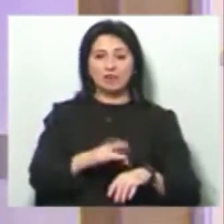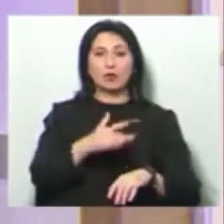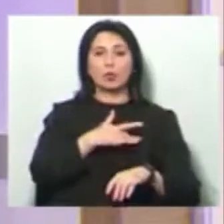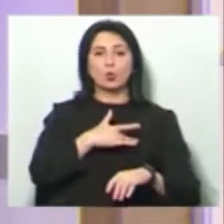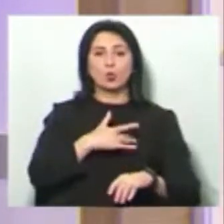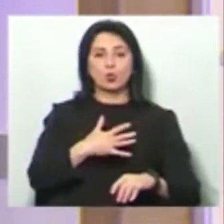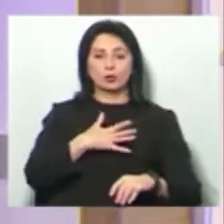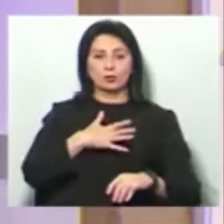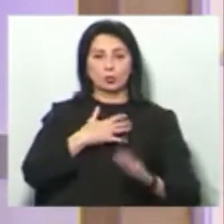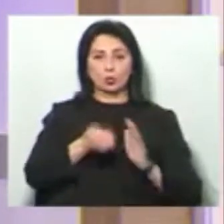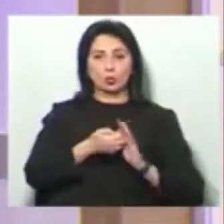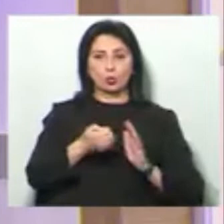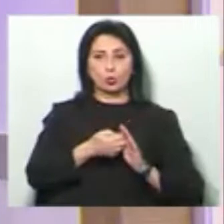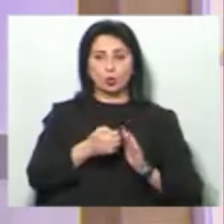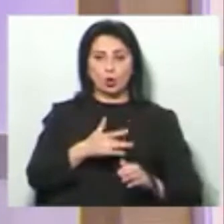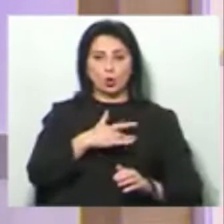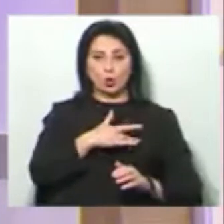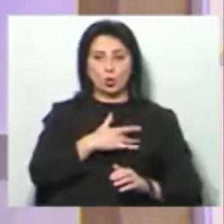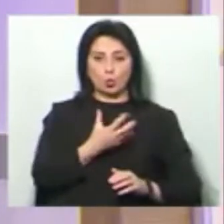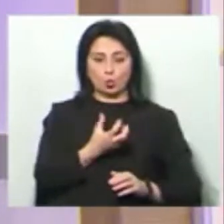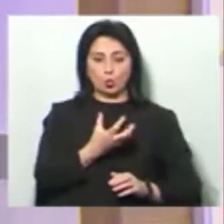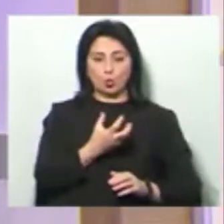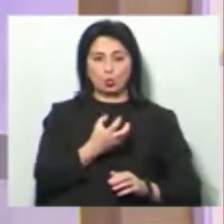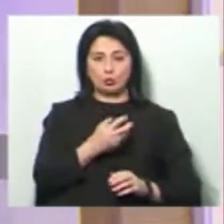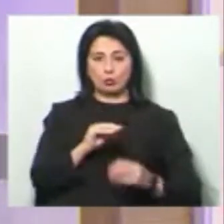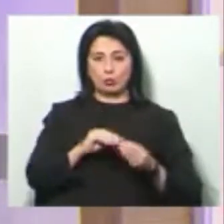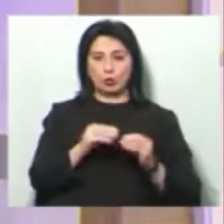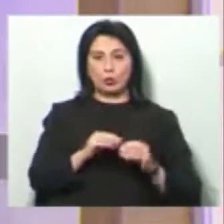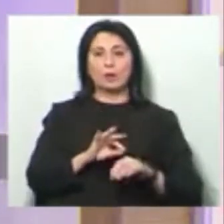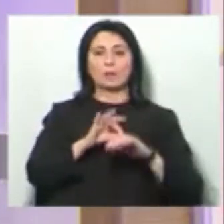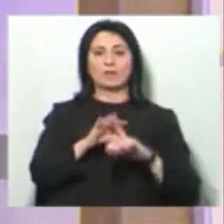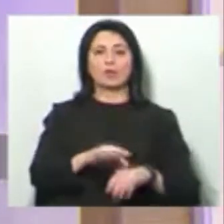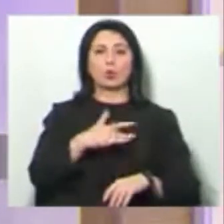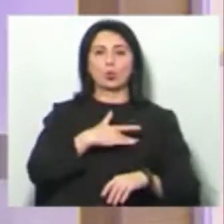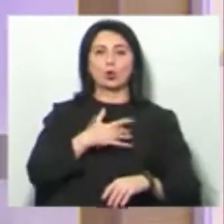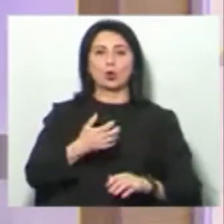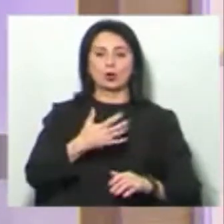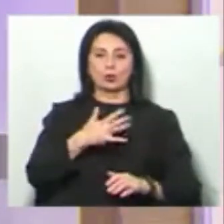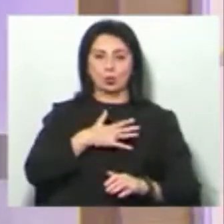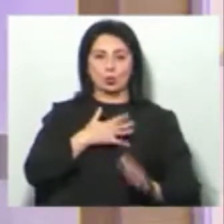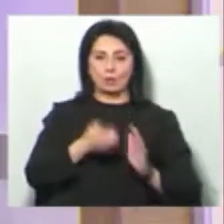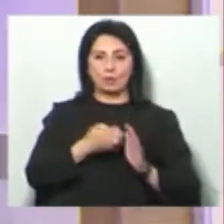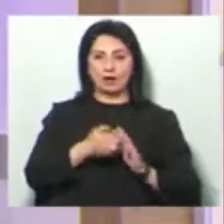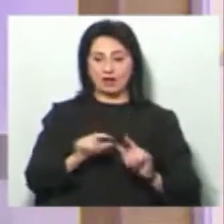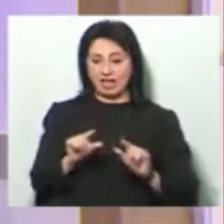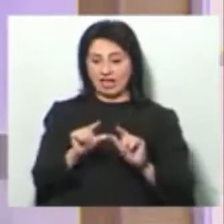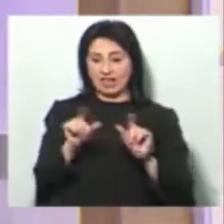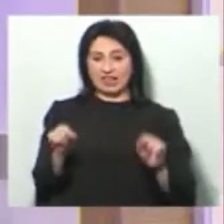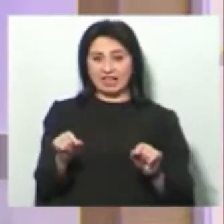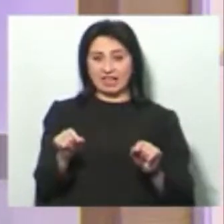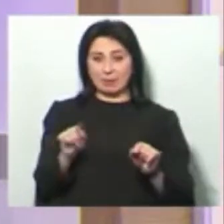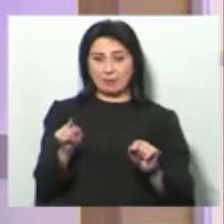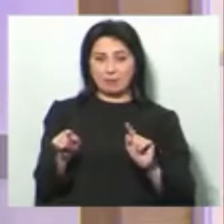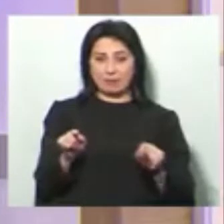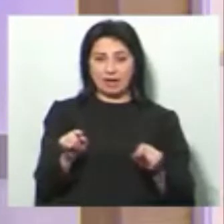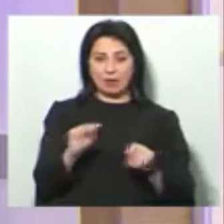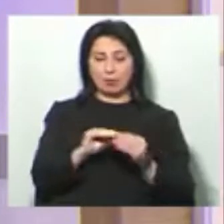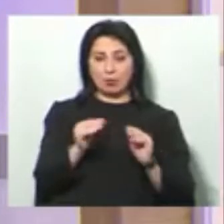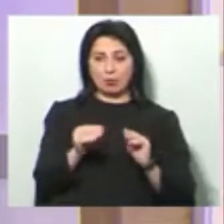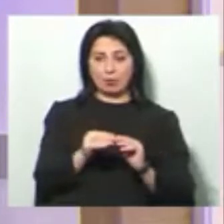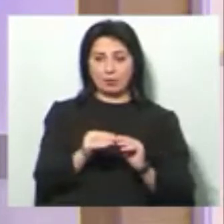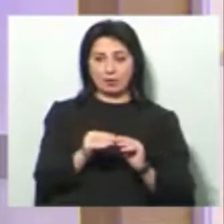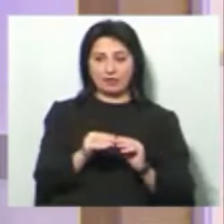უკმარისობასთან. Გულის კუნთის პრობლემა შეიძლება მიგვიყვანოს გულის უკმარისობასთან. Თირკმლის ამა თუ იმ პრობლემა